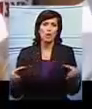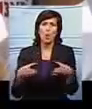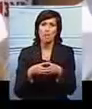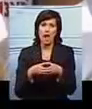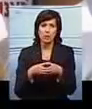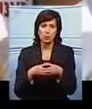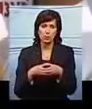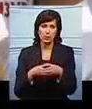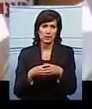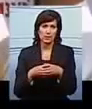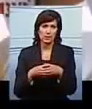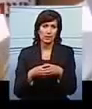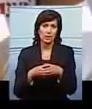команду.